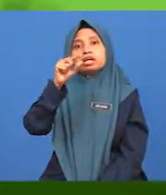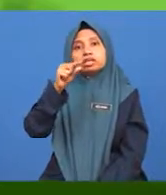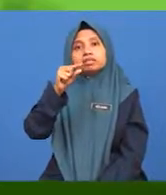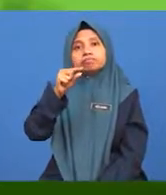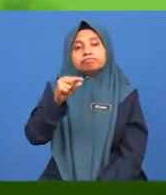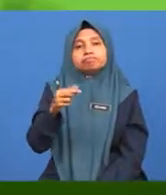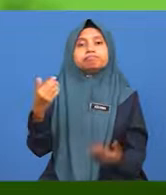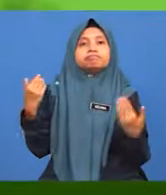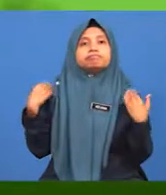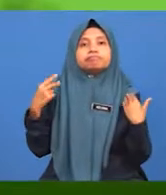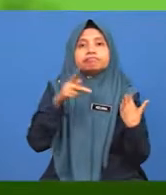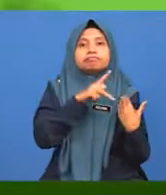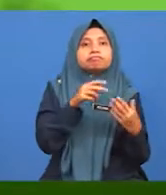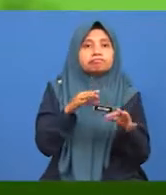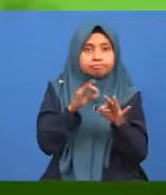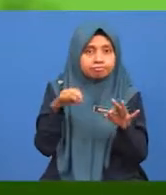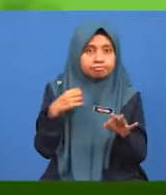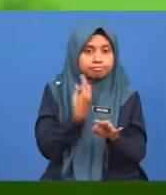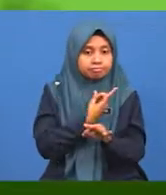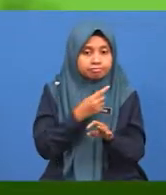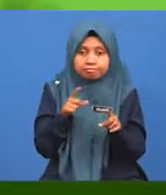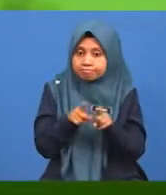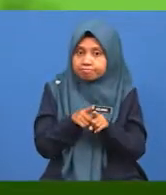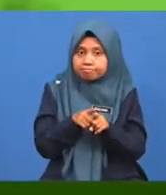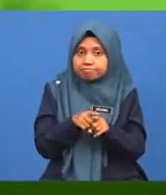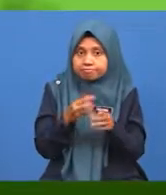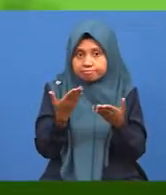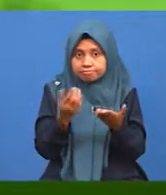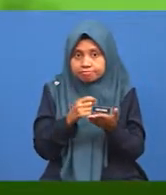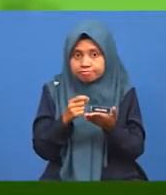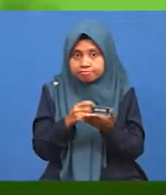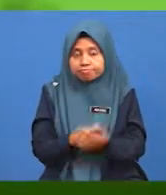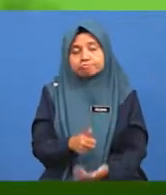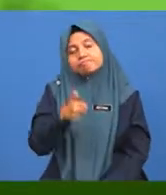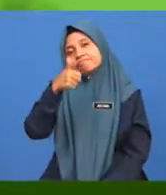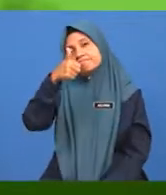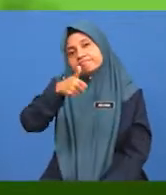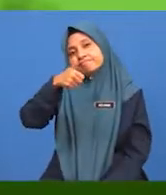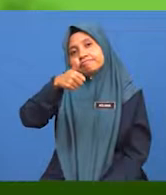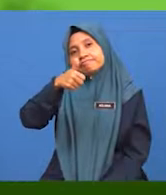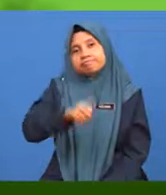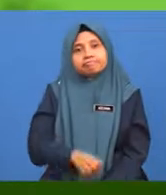Adakah ayat kita sama, murid-murid? Bijak!